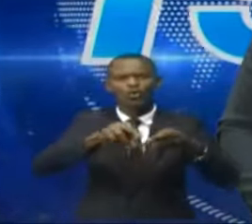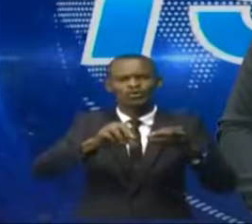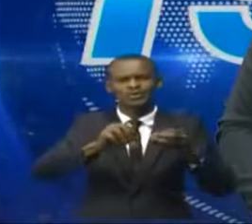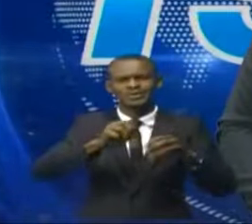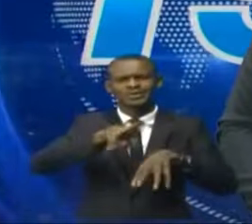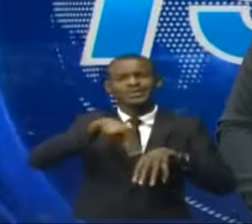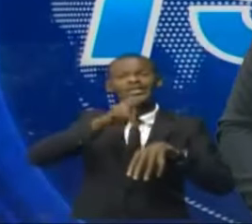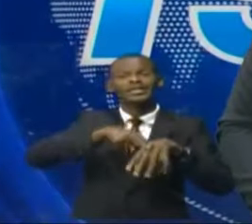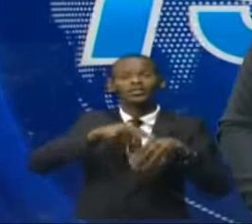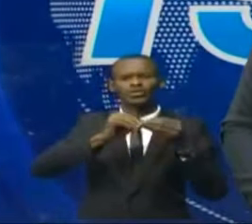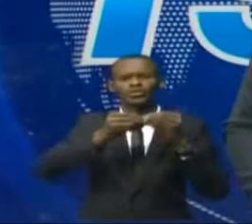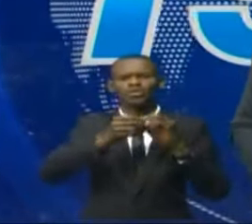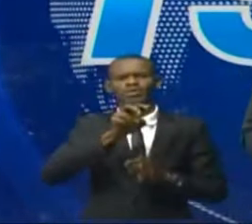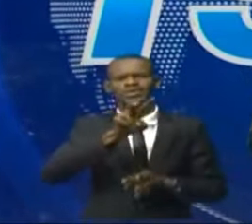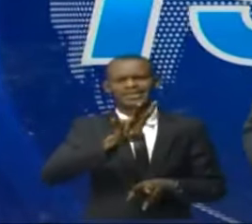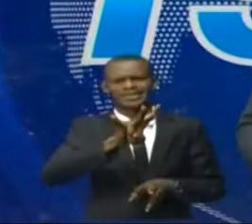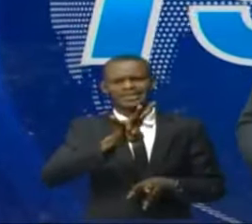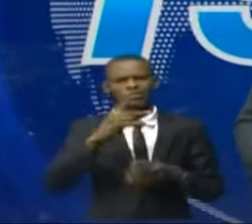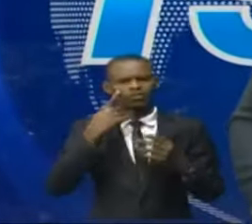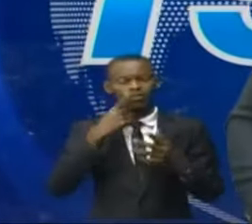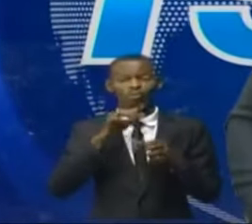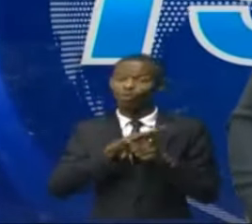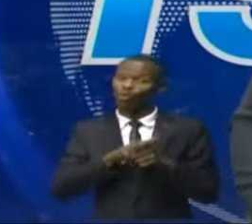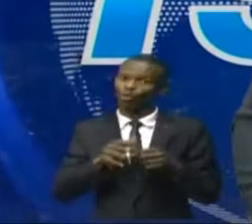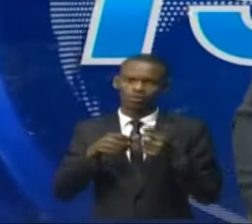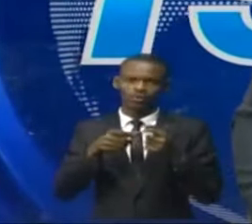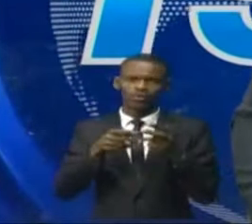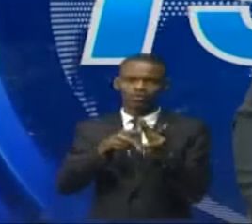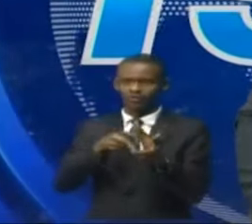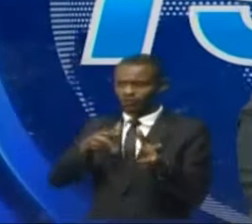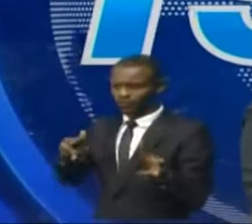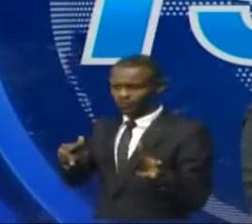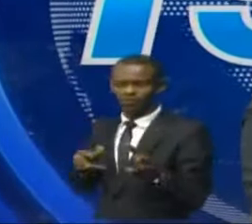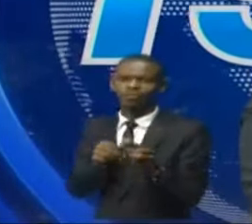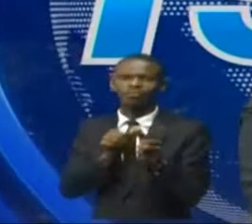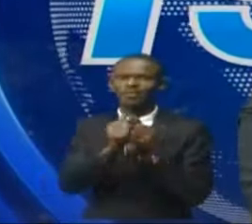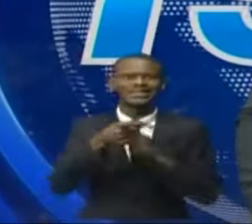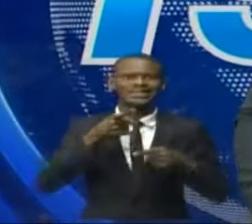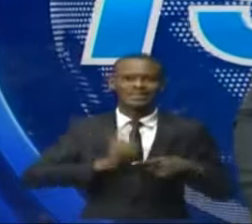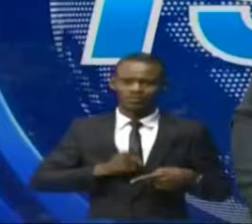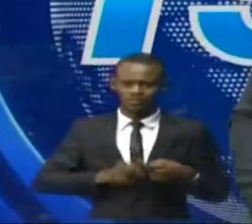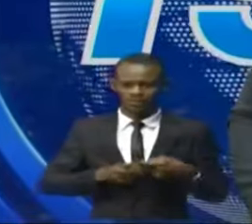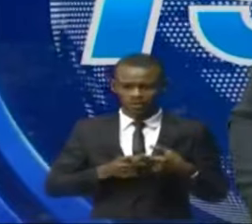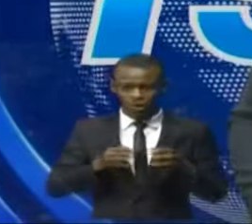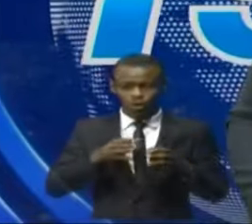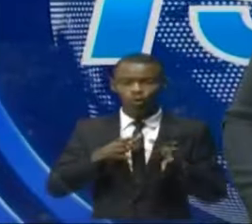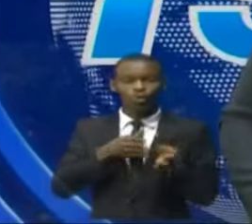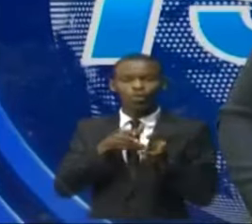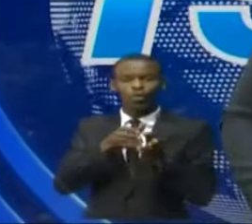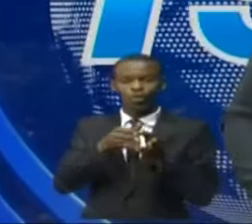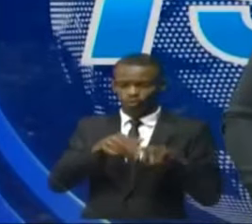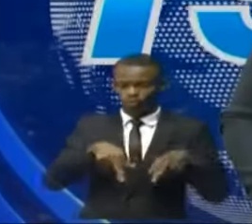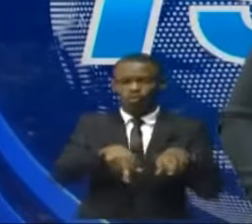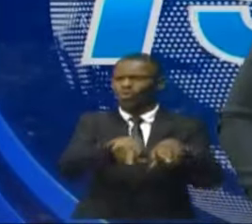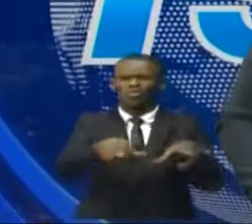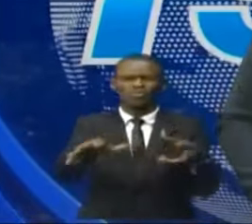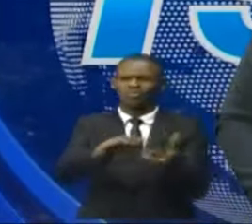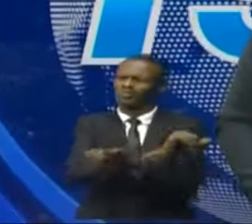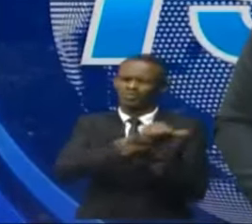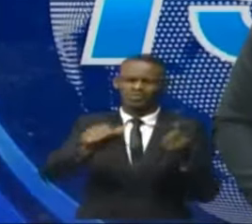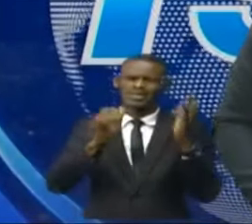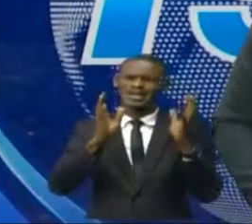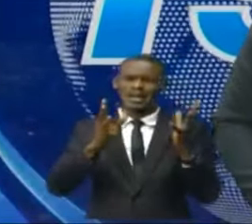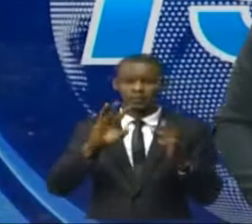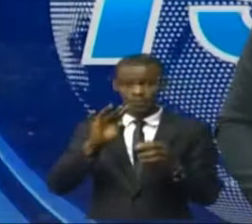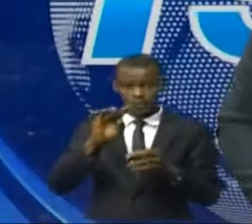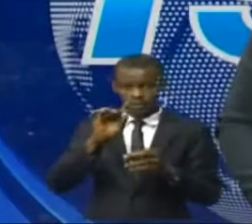de 500 véhicules sont bloqués suite au mauvais état de route. Le gouvernement militaire de l'Ituri a déployé deux engins lourds